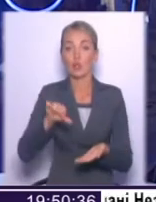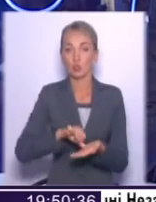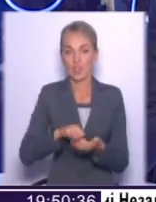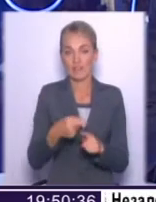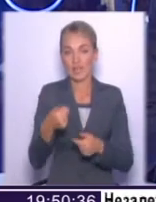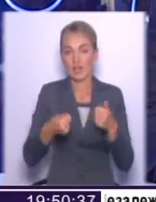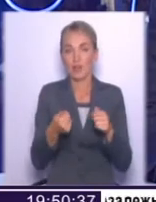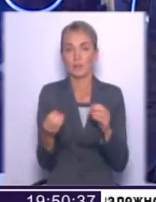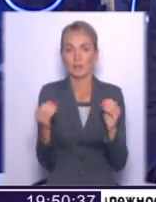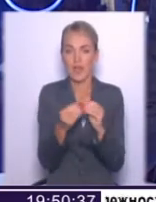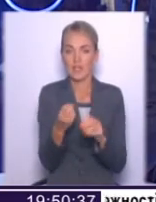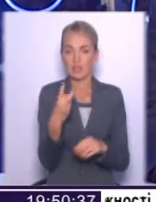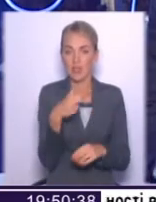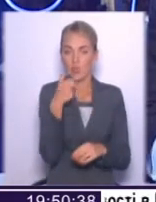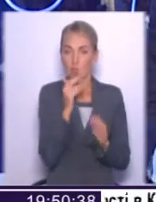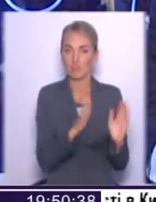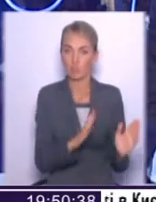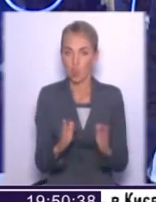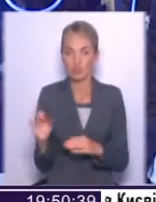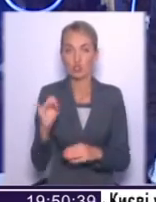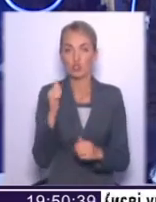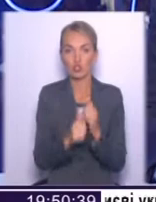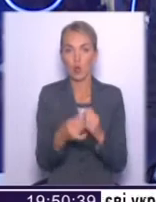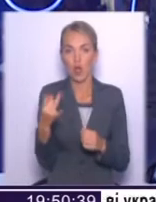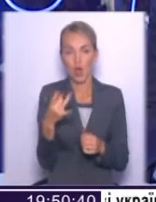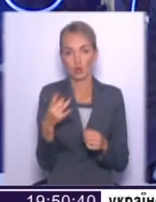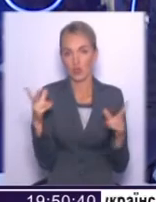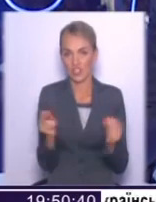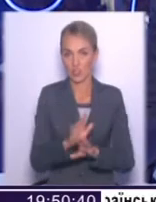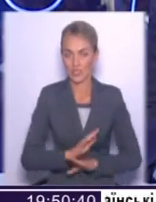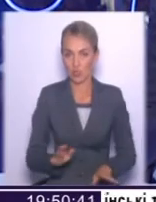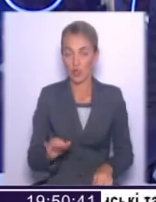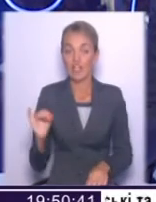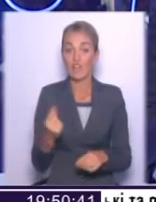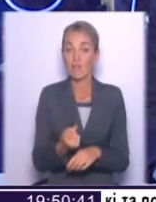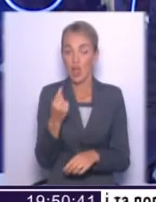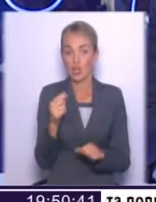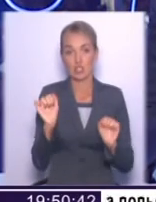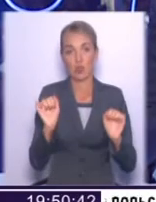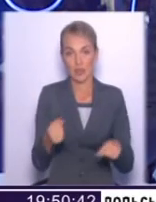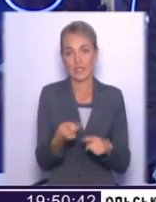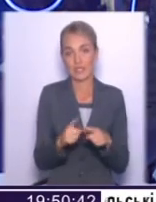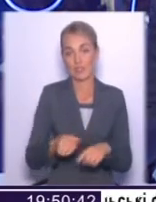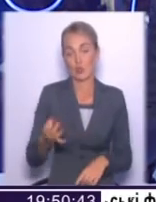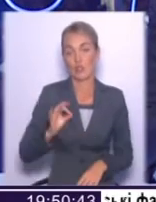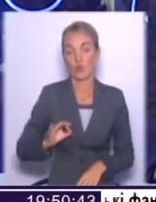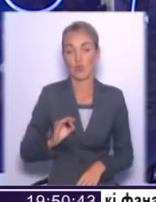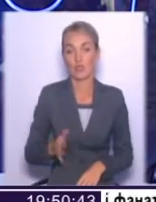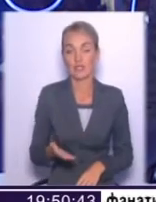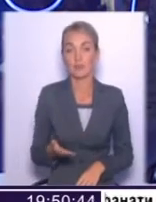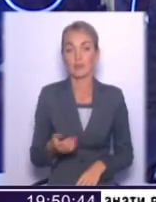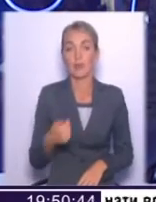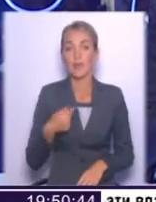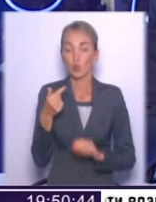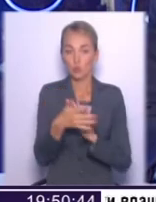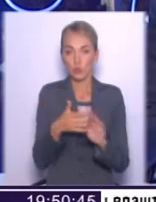там 10-12 років поспіль, і щоразу їм щось не щастило. І ось вперше вони вони змогли цим використовувати. Ми розуміємо, що